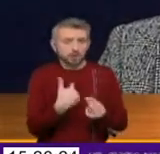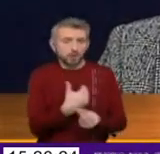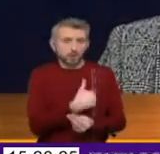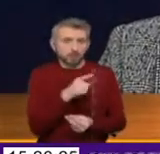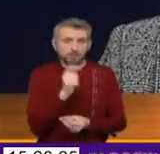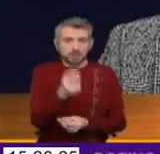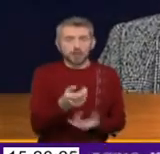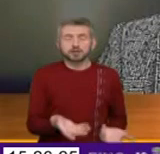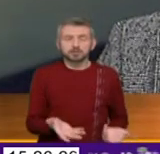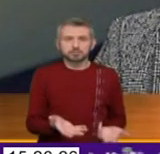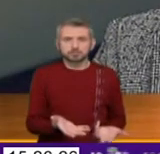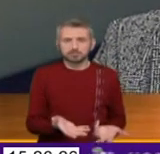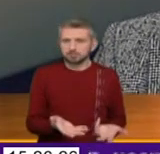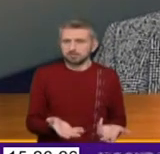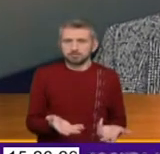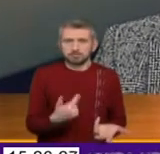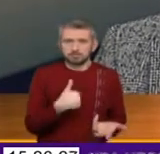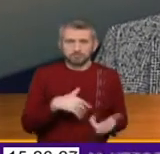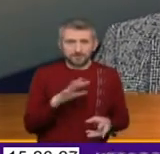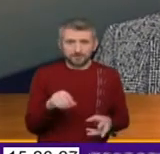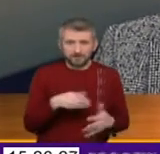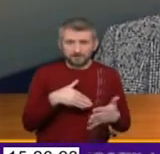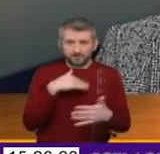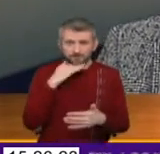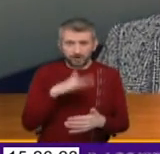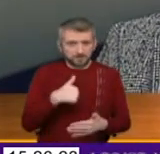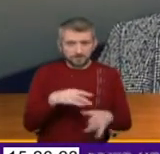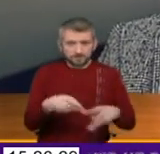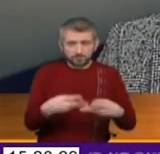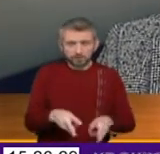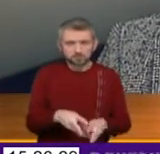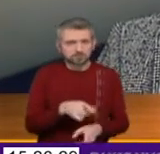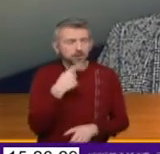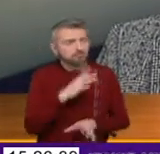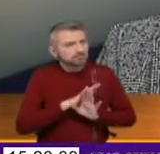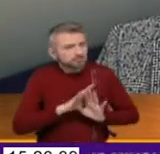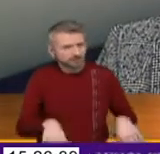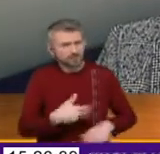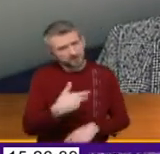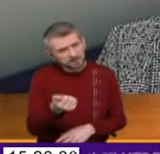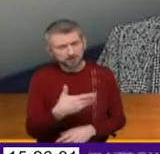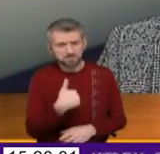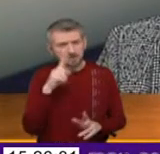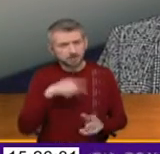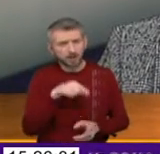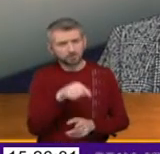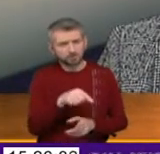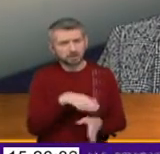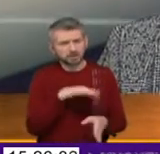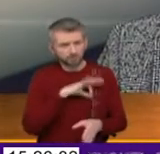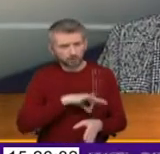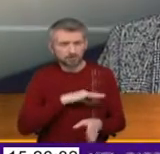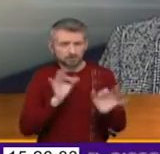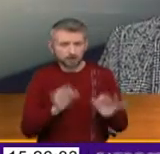вам їх надати, а я кажу, що ну все, ми зібрали, нам вже не потрібно. Казали, що ні, ми знаємо, що ви їх